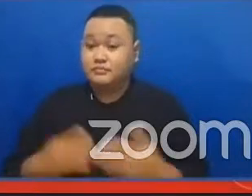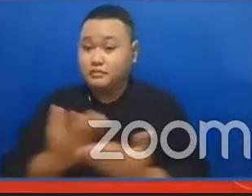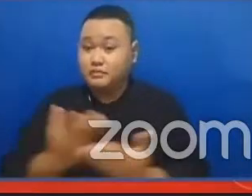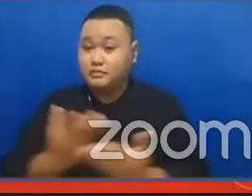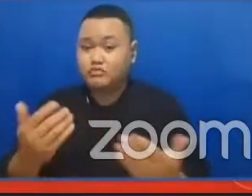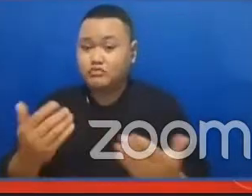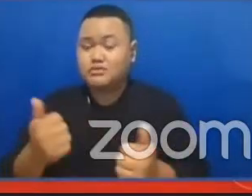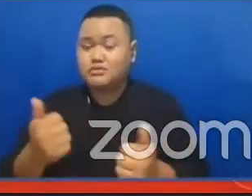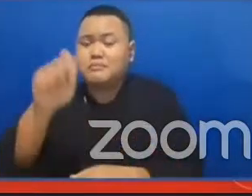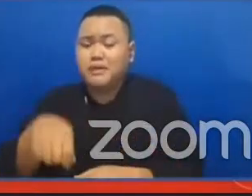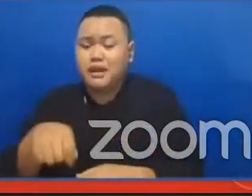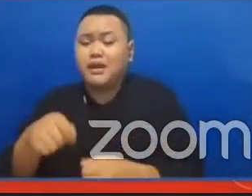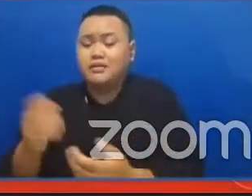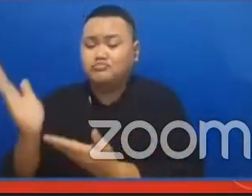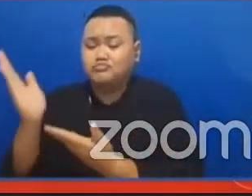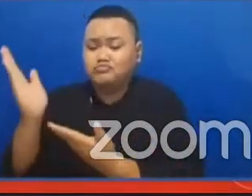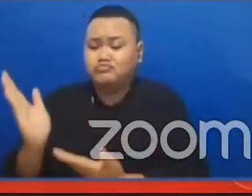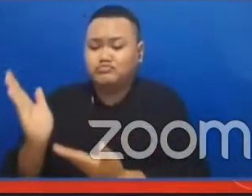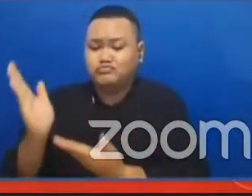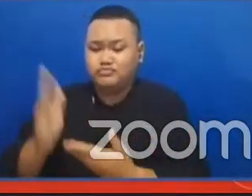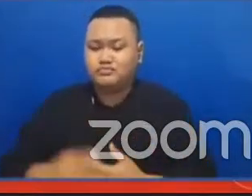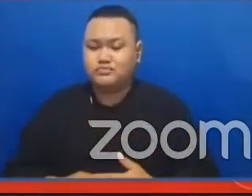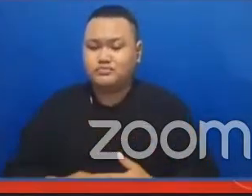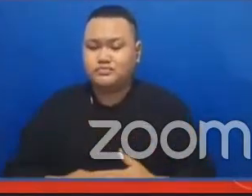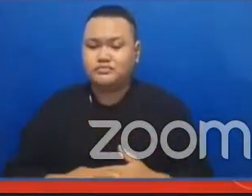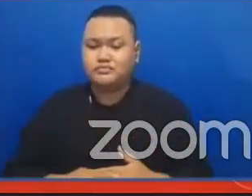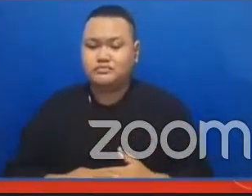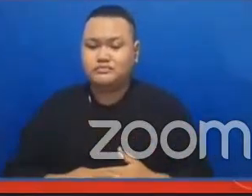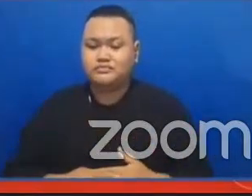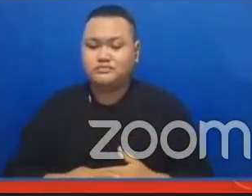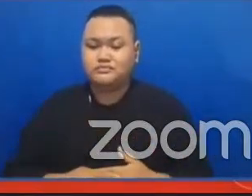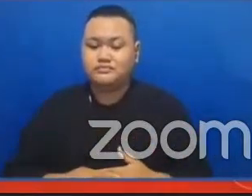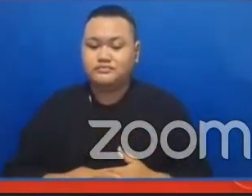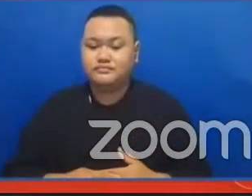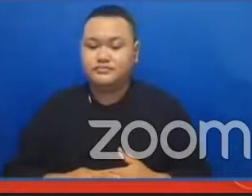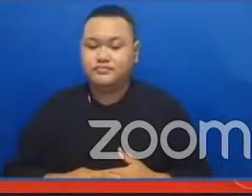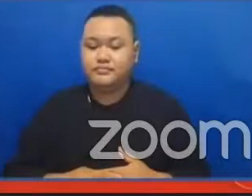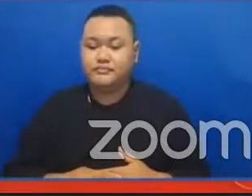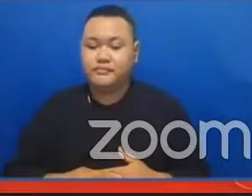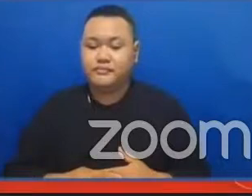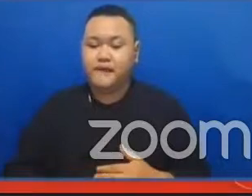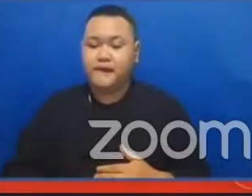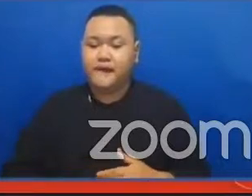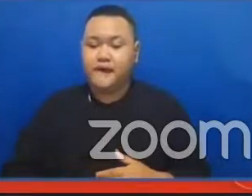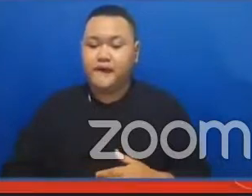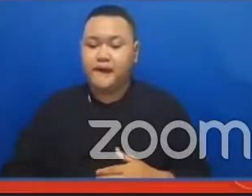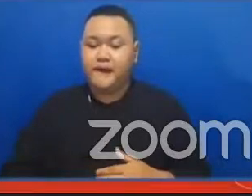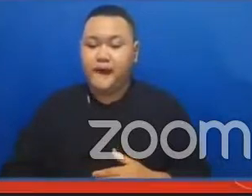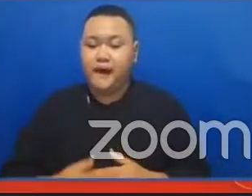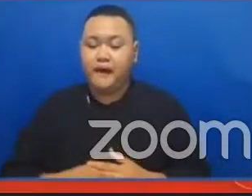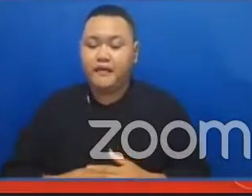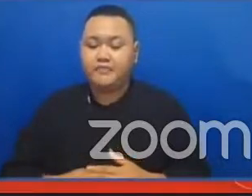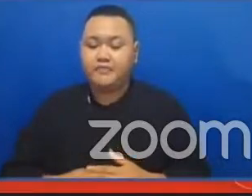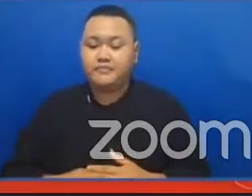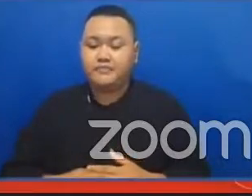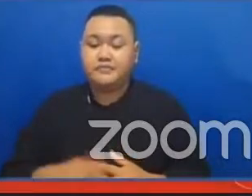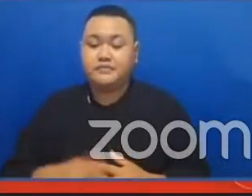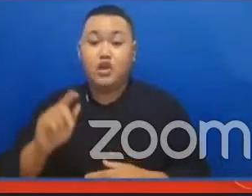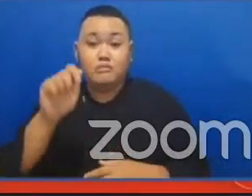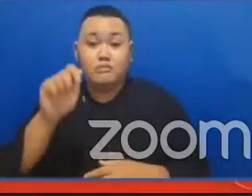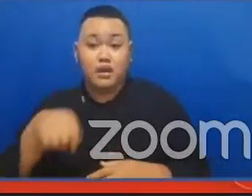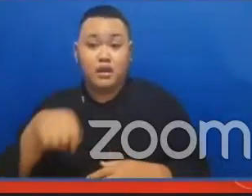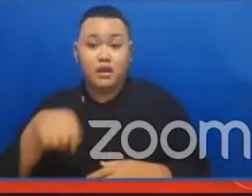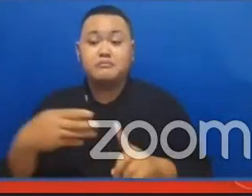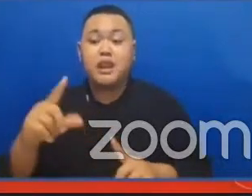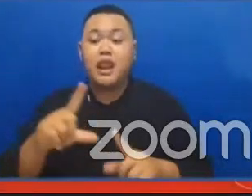cloud ya, Google Drive unlimited. Kalau kita pakai Google pribadi itu 15 GB, sementara kalau belajar ID ini